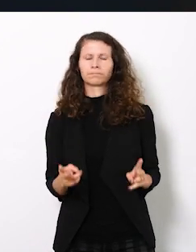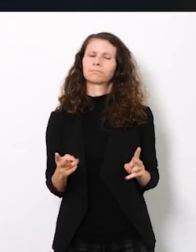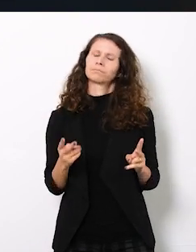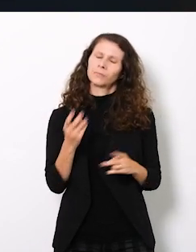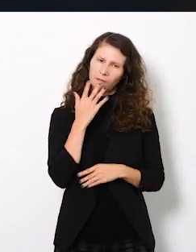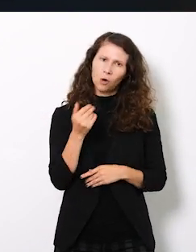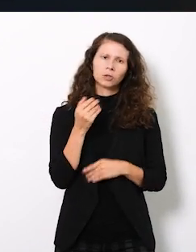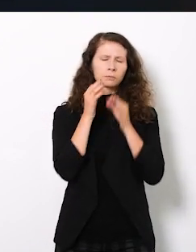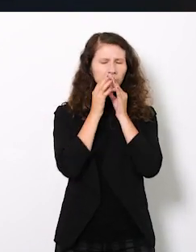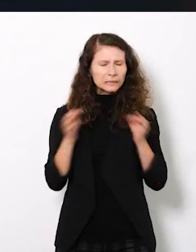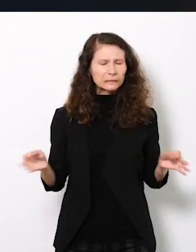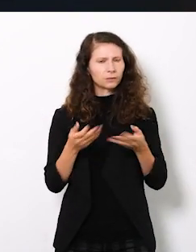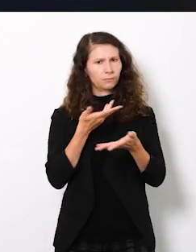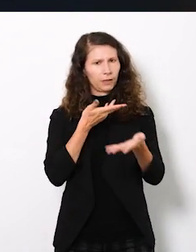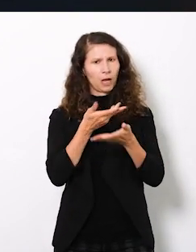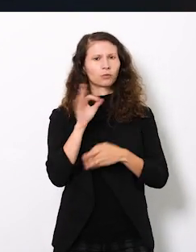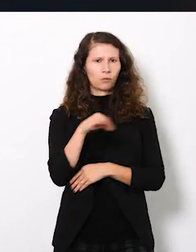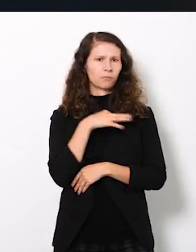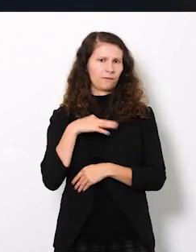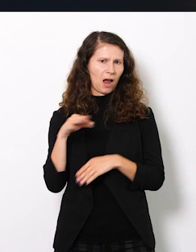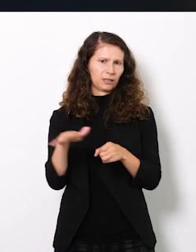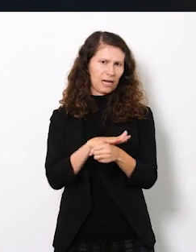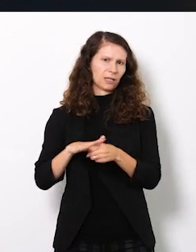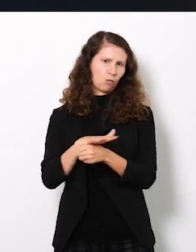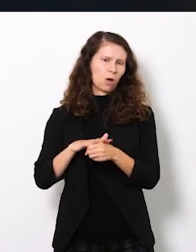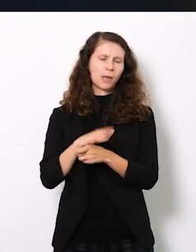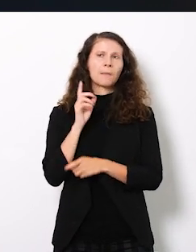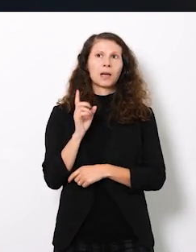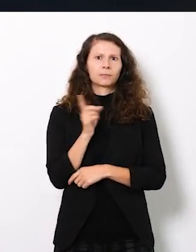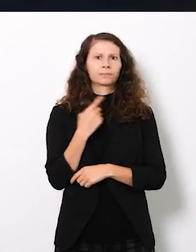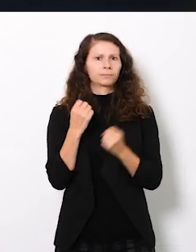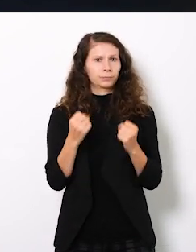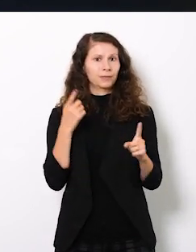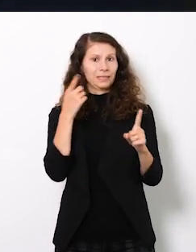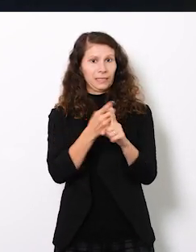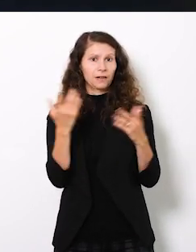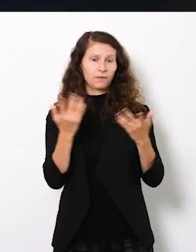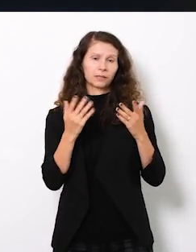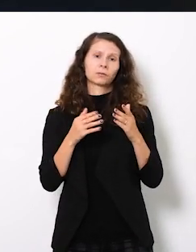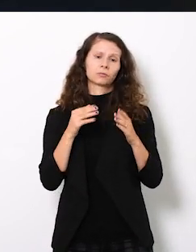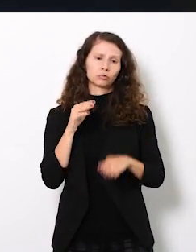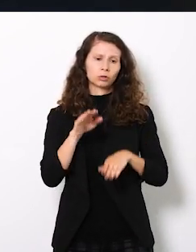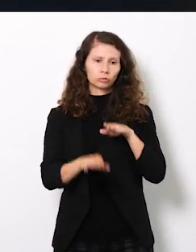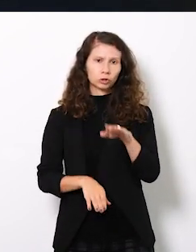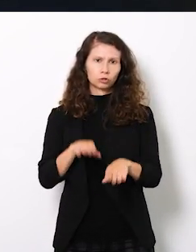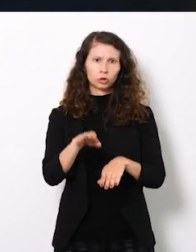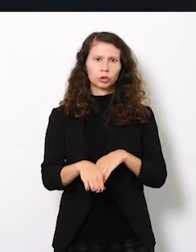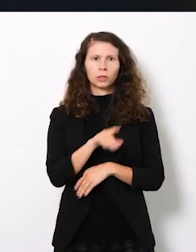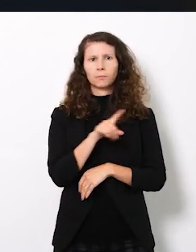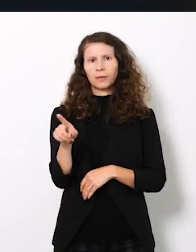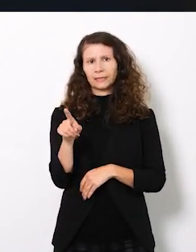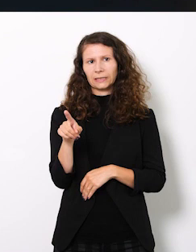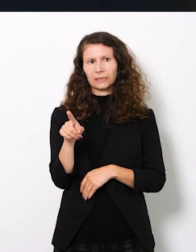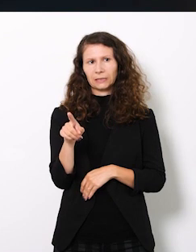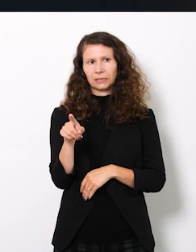Beratungsmöglichkeiten für den ganzen privaten Sektor. Aber unser Ziel ist, schrittweise bis Mitte